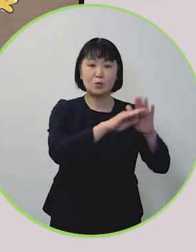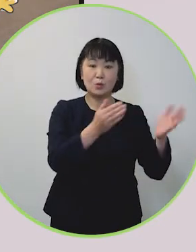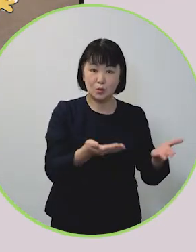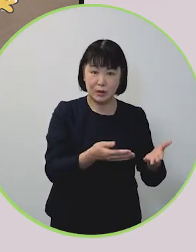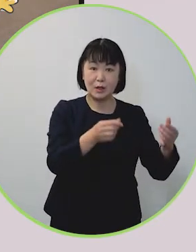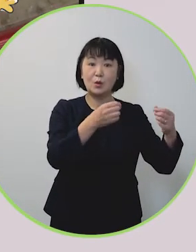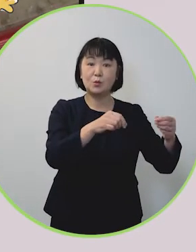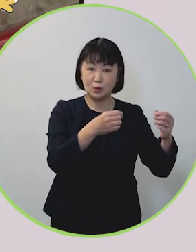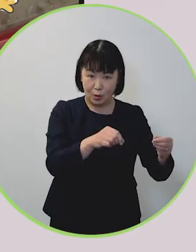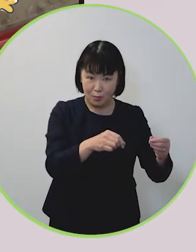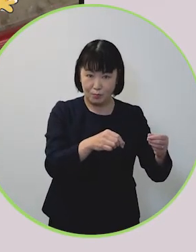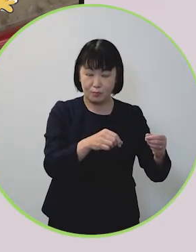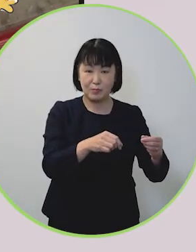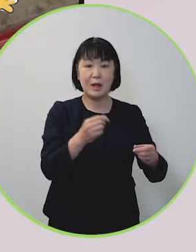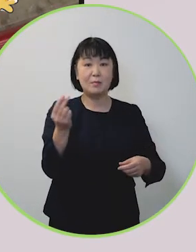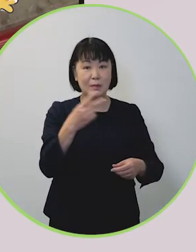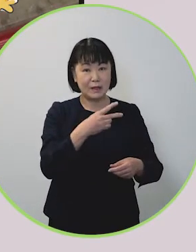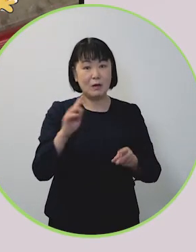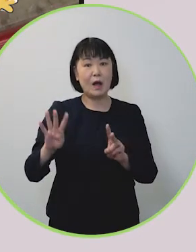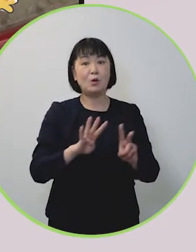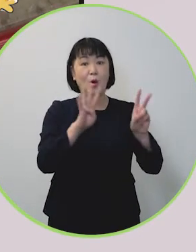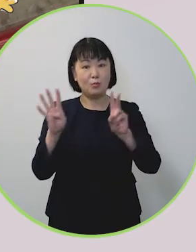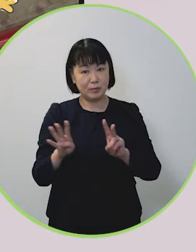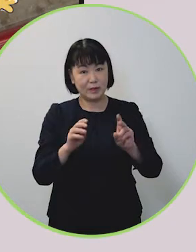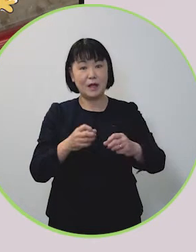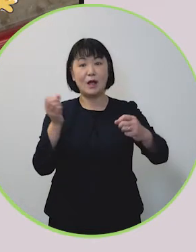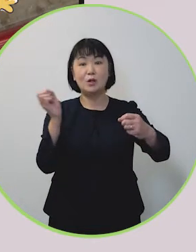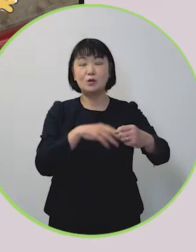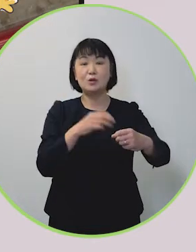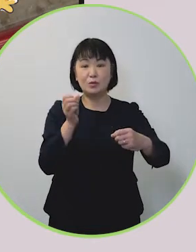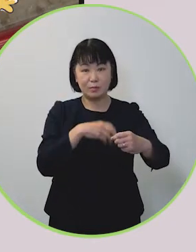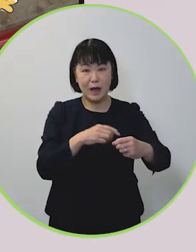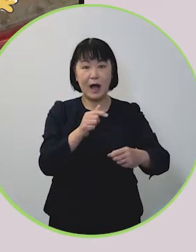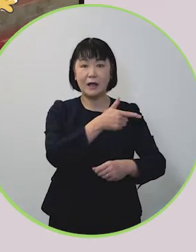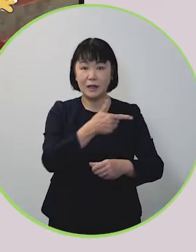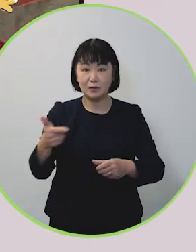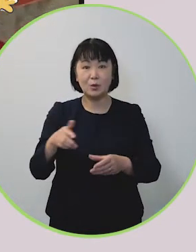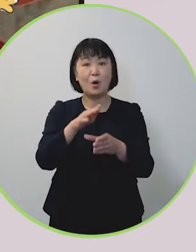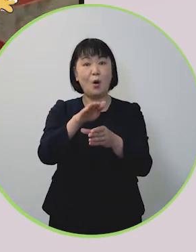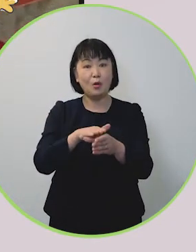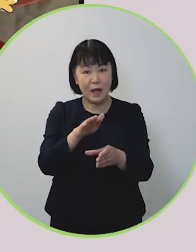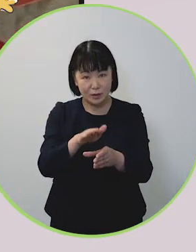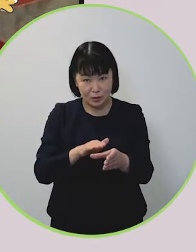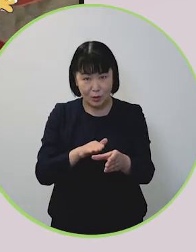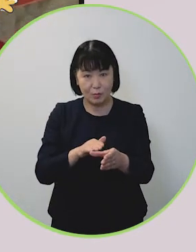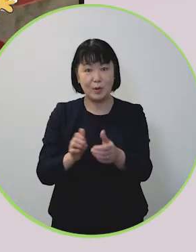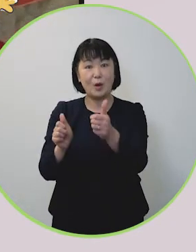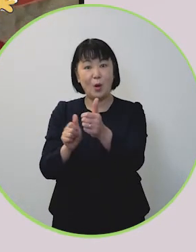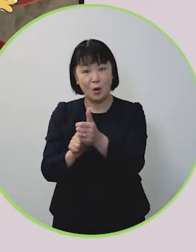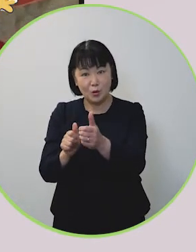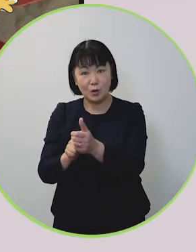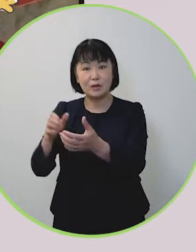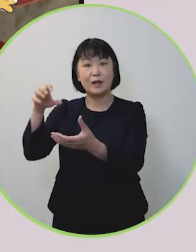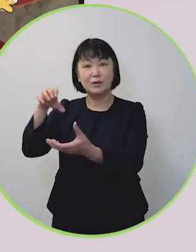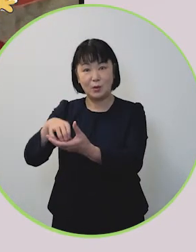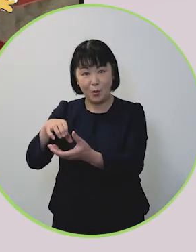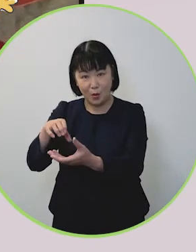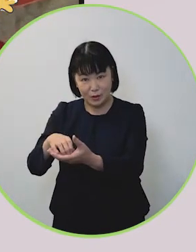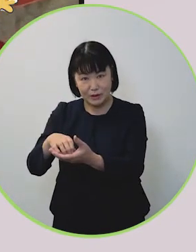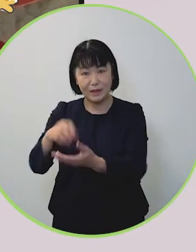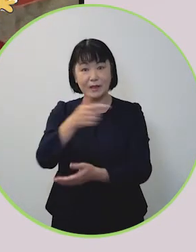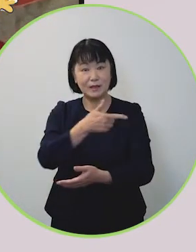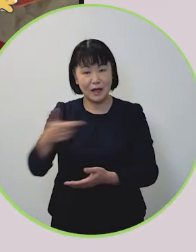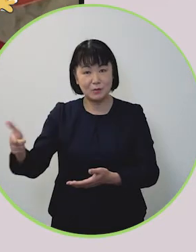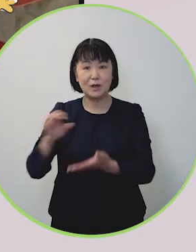ている袋あとはコンビニやスーパーファストフード店のお弁当やお惣菜の入れ物などで使われて